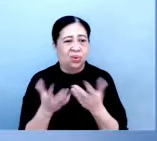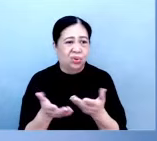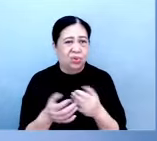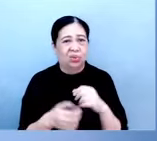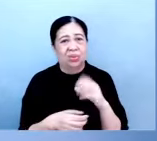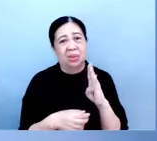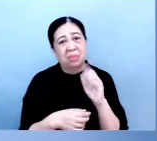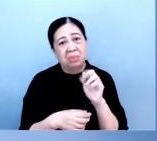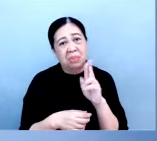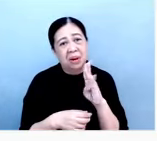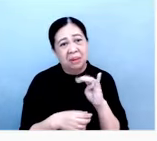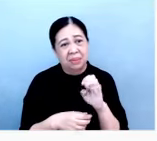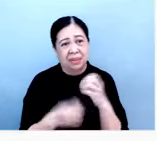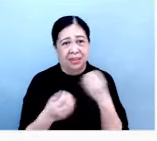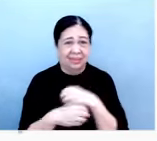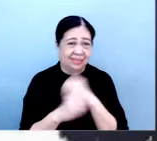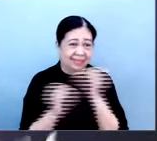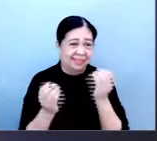Barbie. Halata naman, di ba?